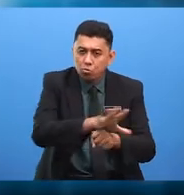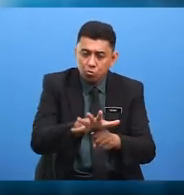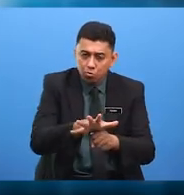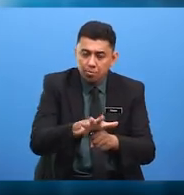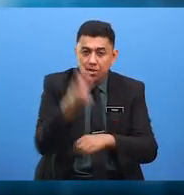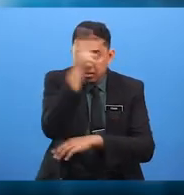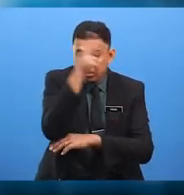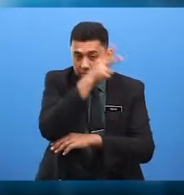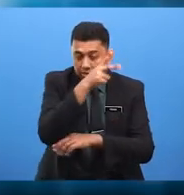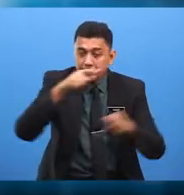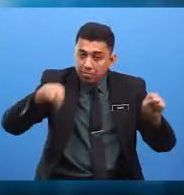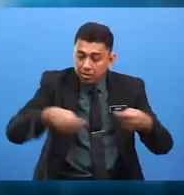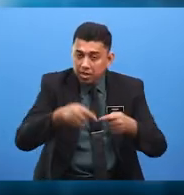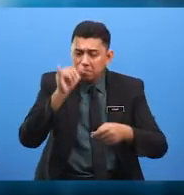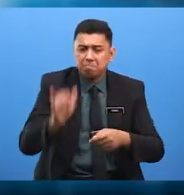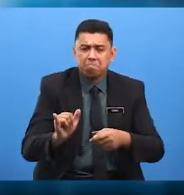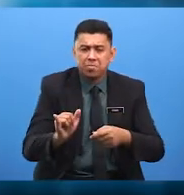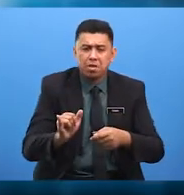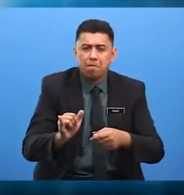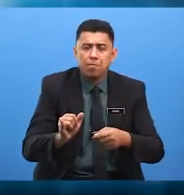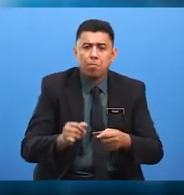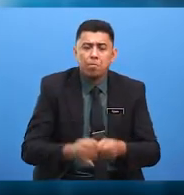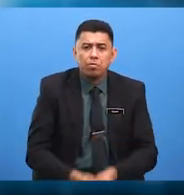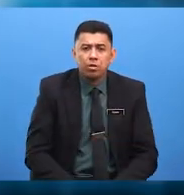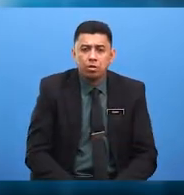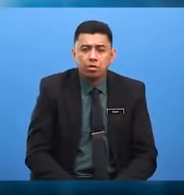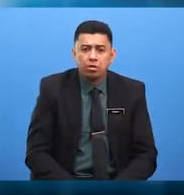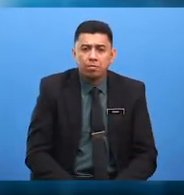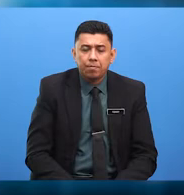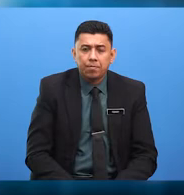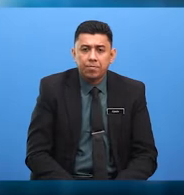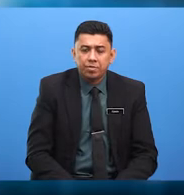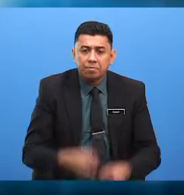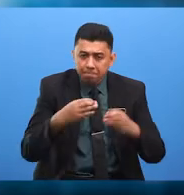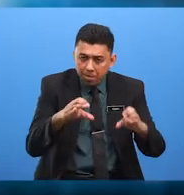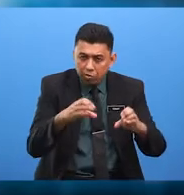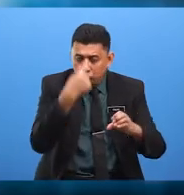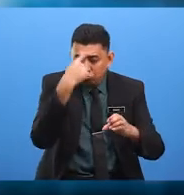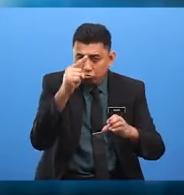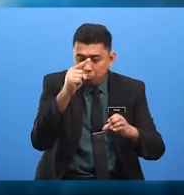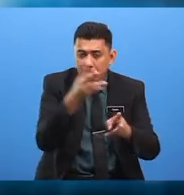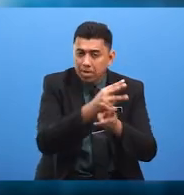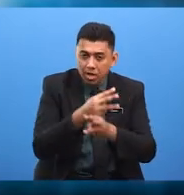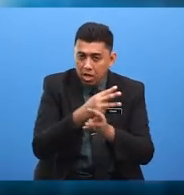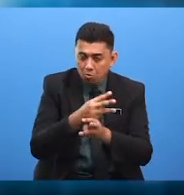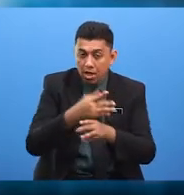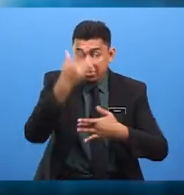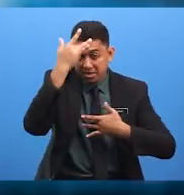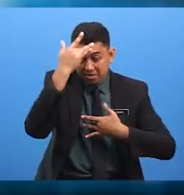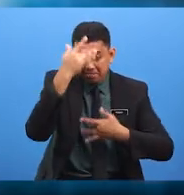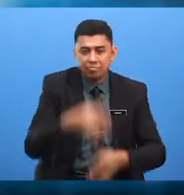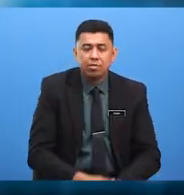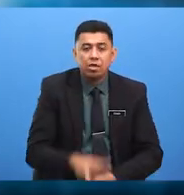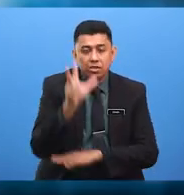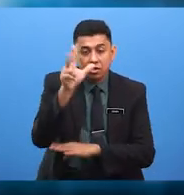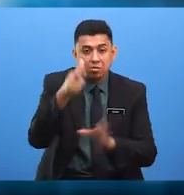terpaksa mengambil tindakan yang drastis bagi mengawal penularan penyakit tersebut selama tiga bulan gitu tidak